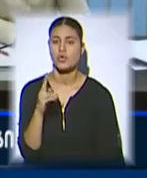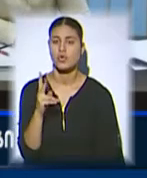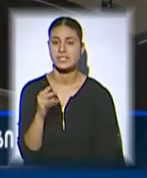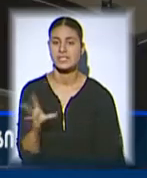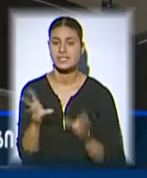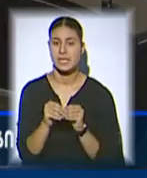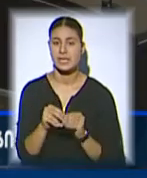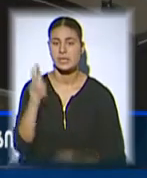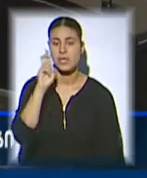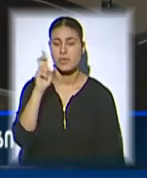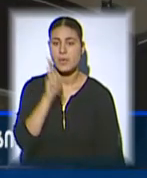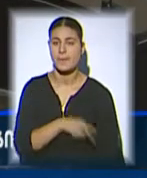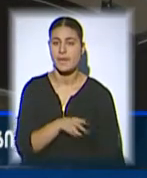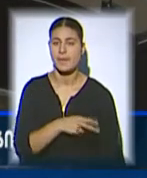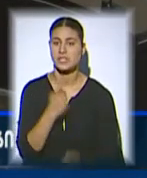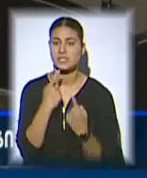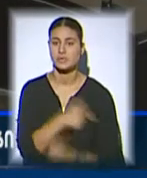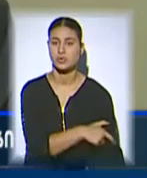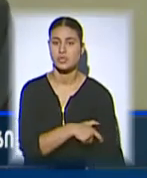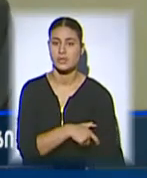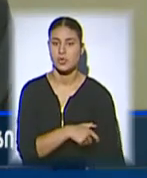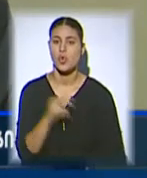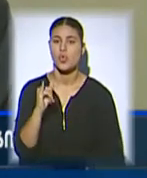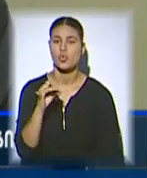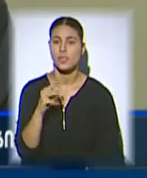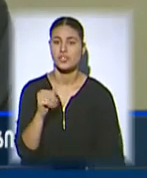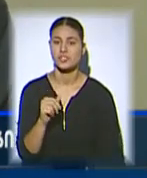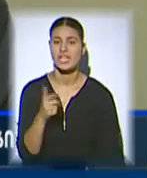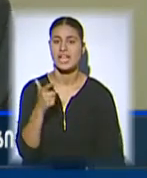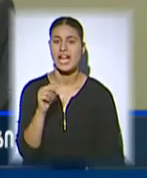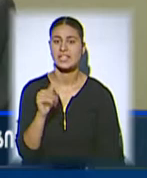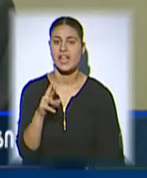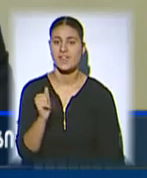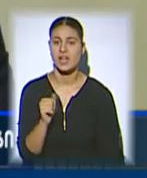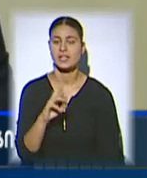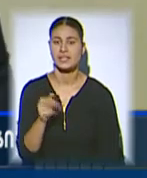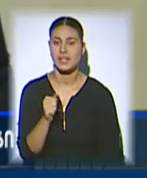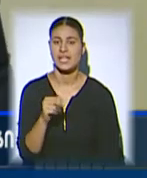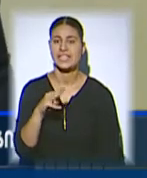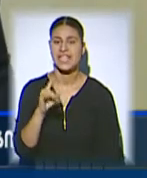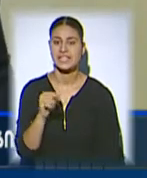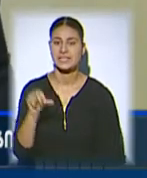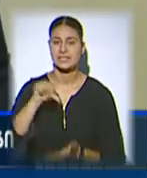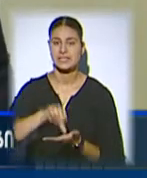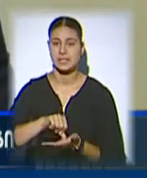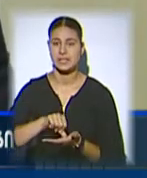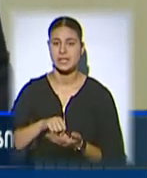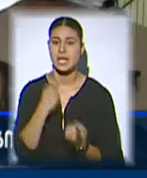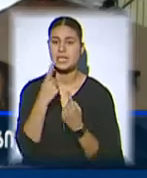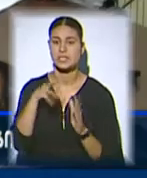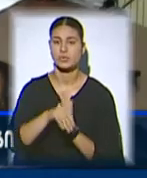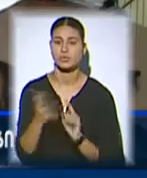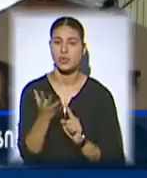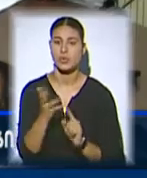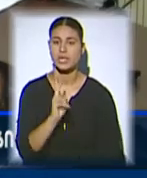კოვზანძესთან ერთად მთავრობამ პარლამენტის საბჭოს წევრებად ეფრემ ურუმაშვილი, ეკატერინე გალდავა და საშა ტერნესი წარადგინა. საბჭოში